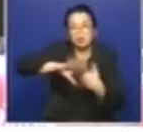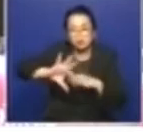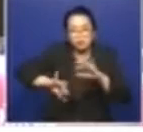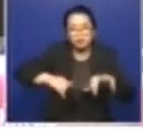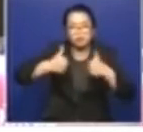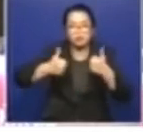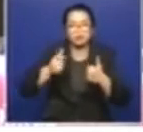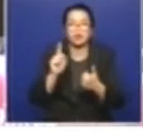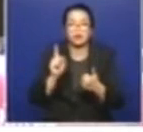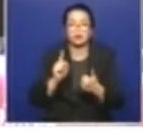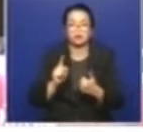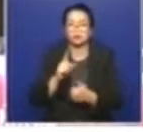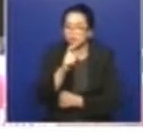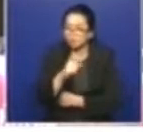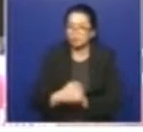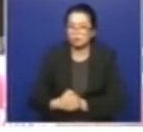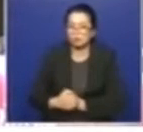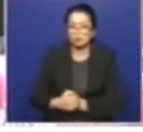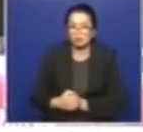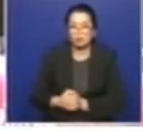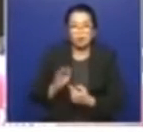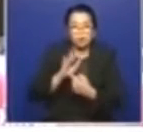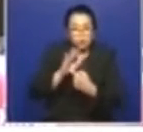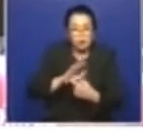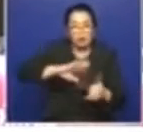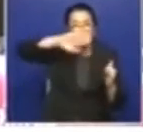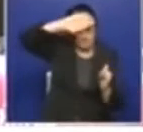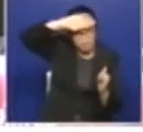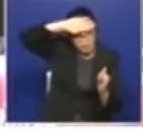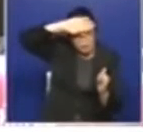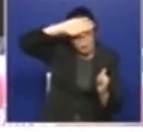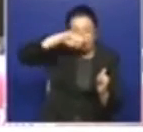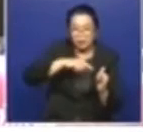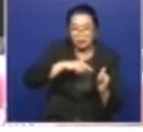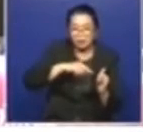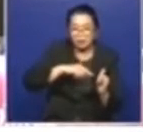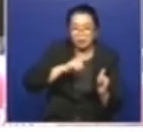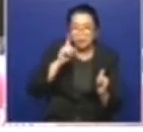ทวนอีกครั้งนะคนไข้เนี่ยต้องการเลือดคนไข้ชื่อประเทศไทยเนี่ย6 ลิตร